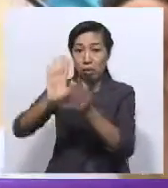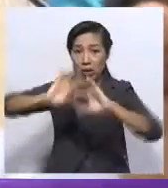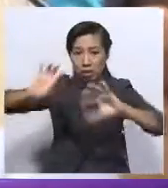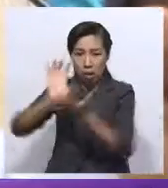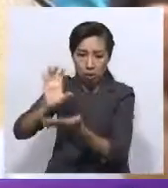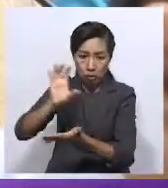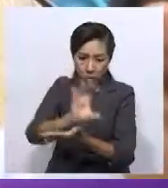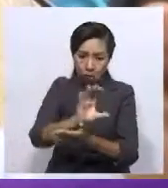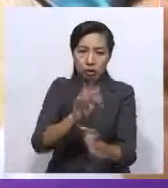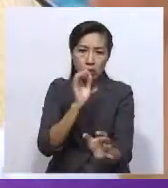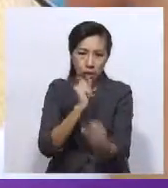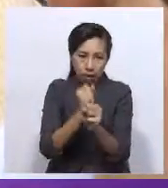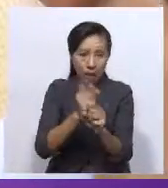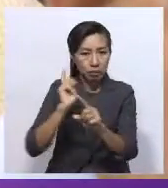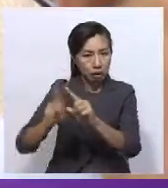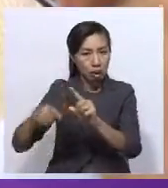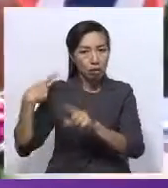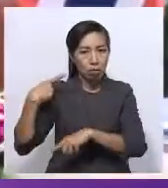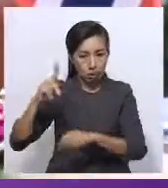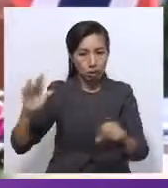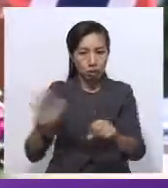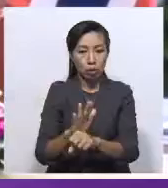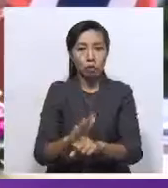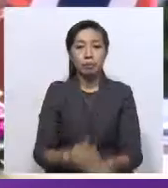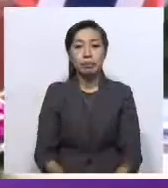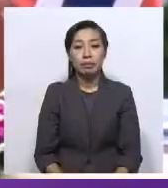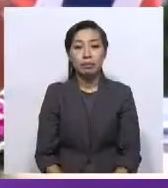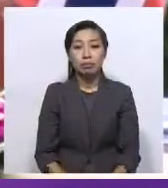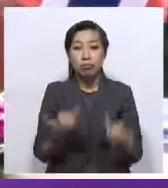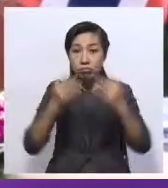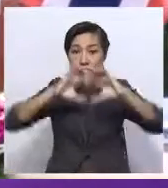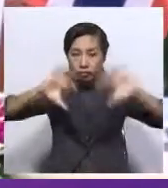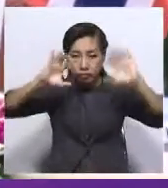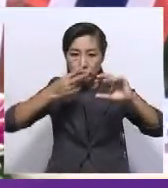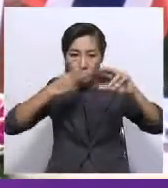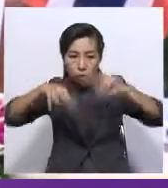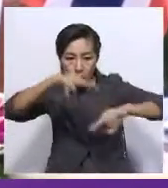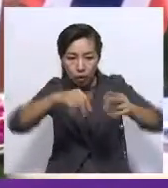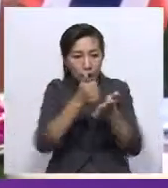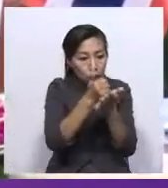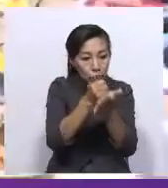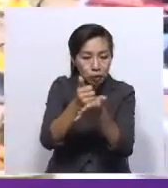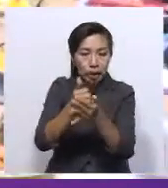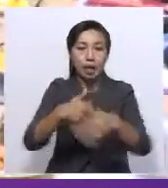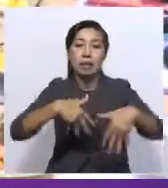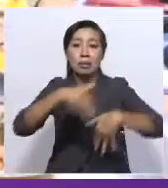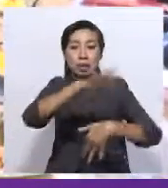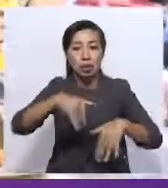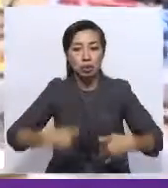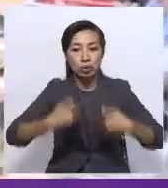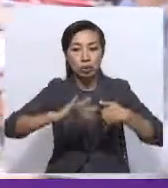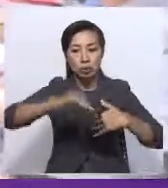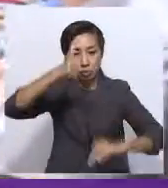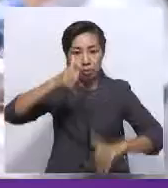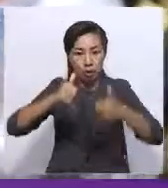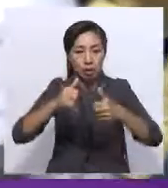าลที่ต้องใช้ให้เกิดประโยชน์สูงสุดพร้อมยืนยันว่ารัฐบาลจะดูแลให้มากที่สุดเพื่อความเป็นอยู่ที่ดีของประชาช